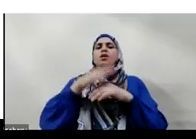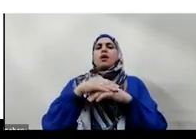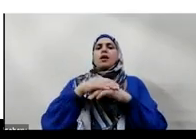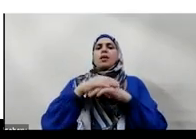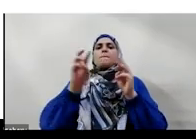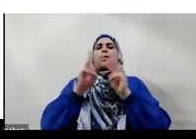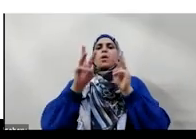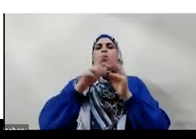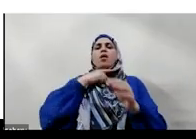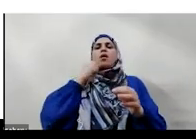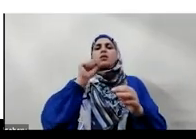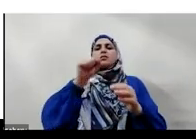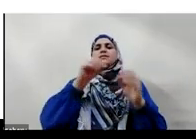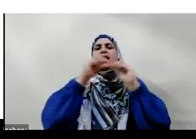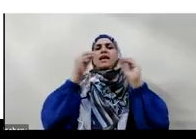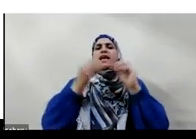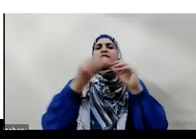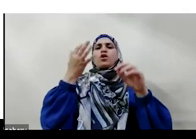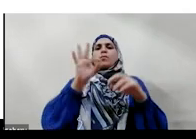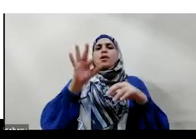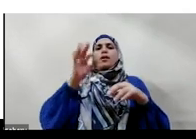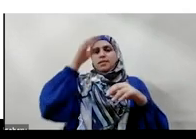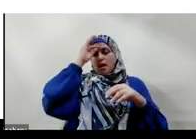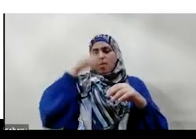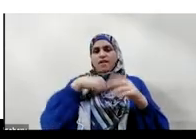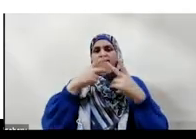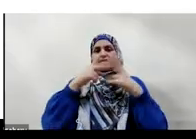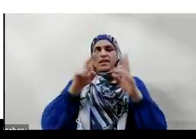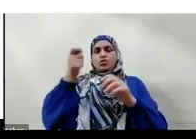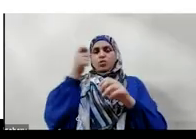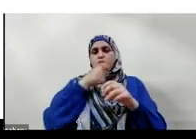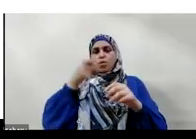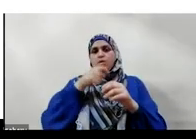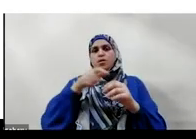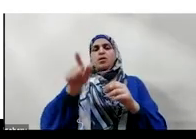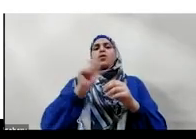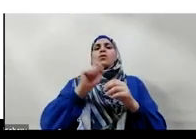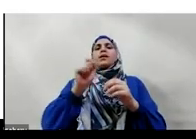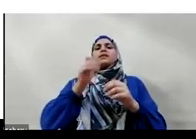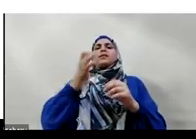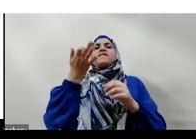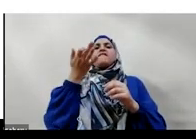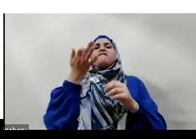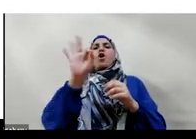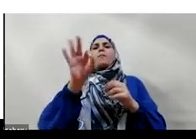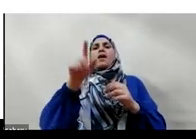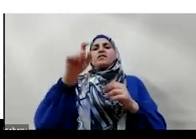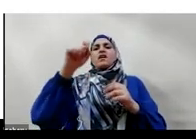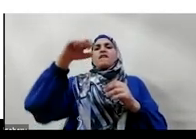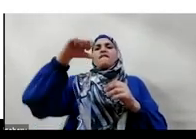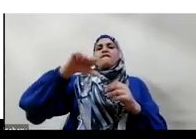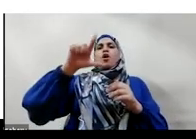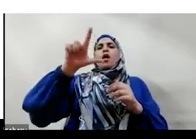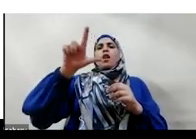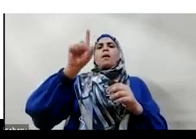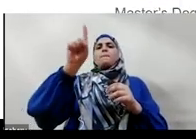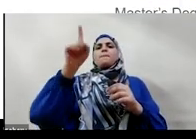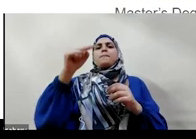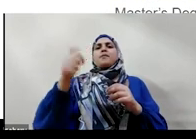فولبرايت. أنا لو فتحت جوجل وكتبت فولبرايت كوميشن إن إيجيبت أو هيئة فولبرايت مصر،